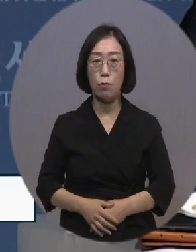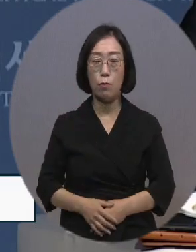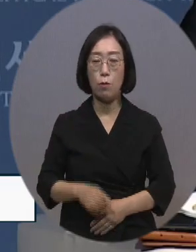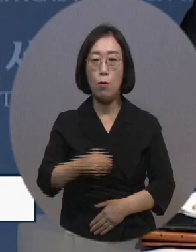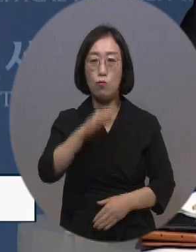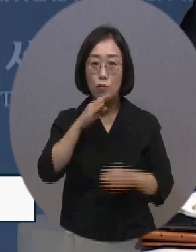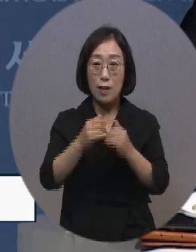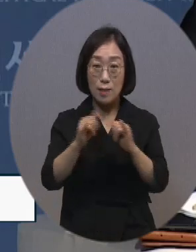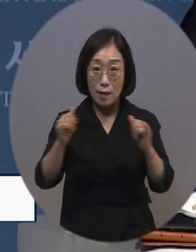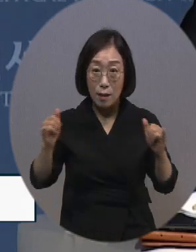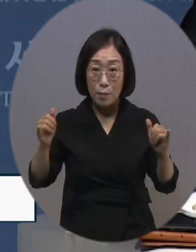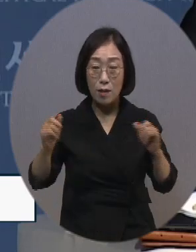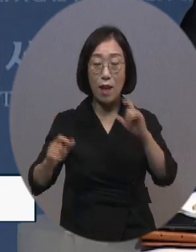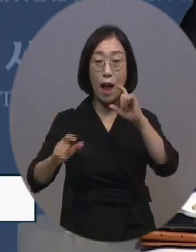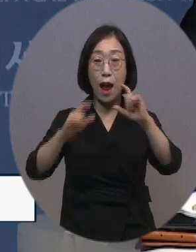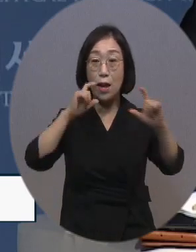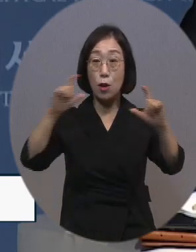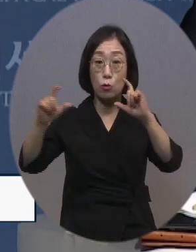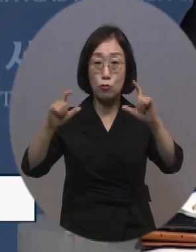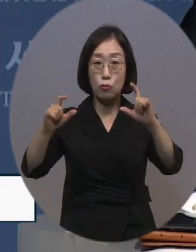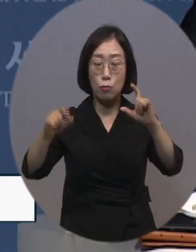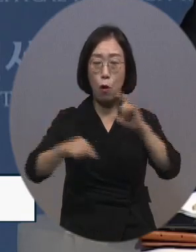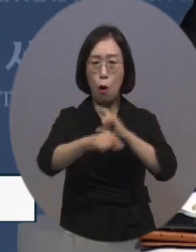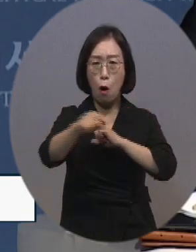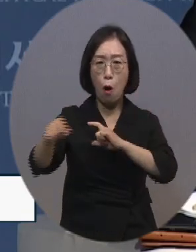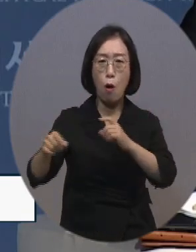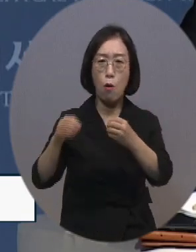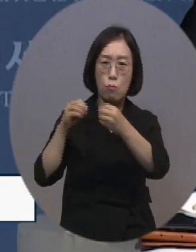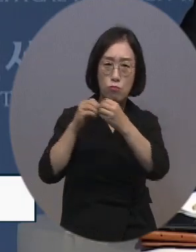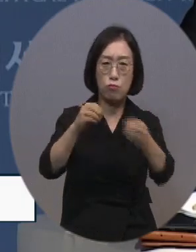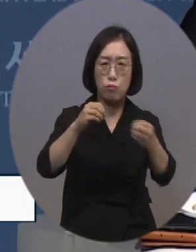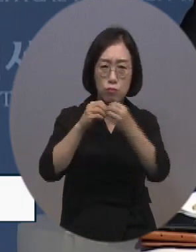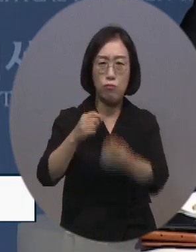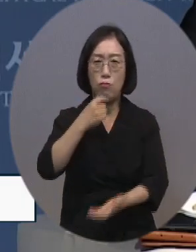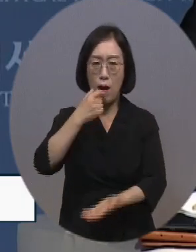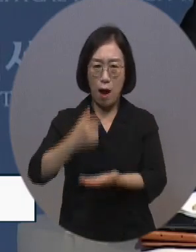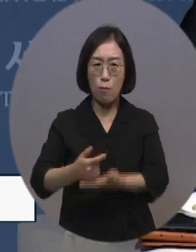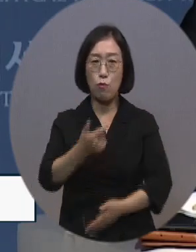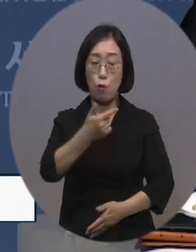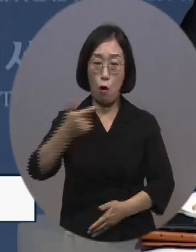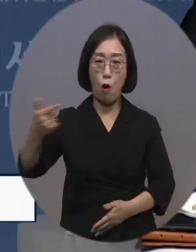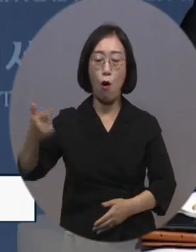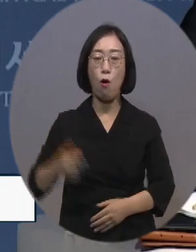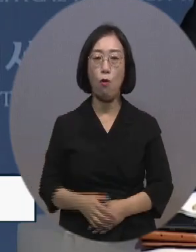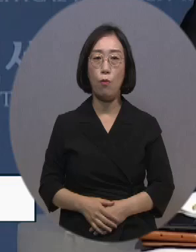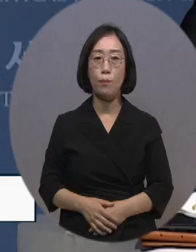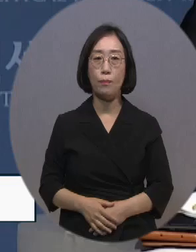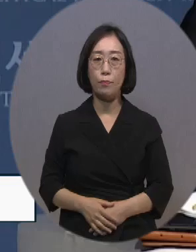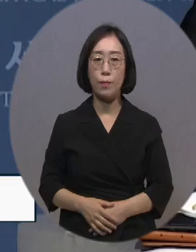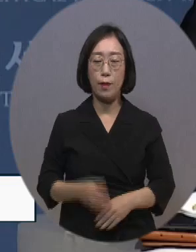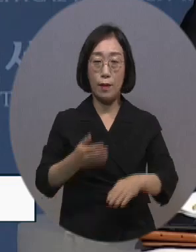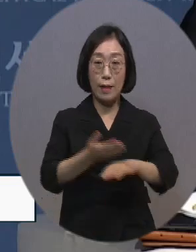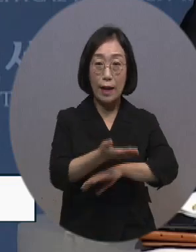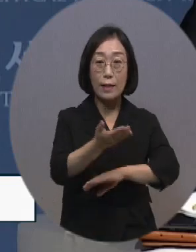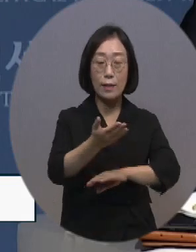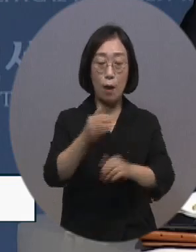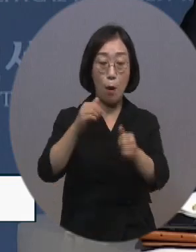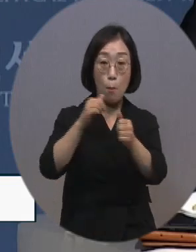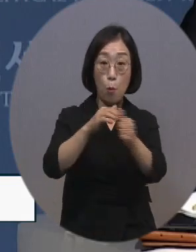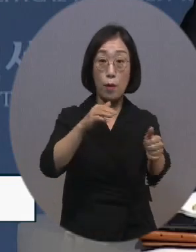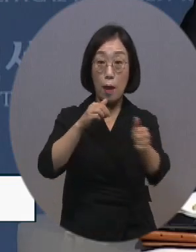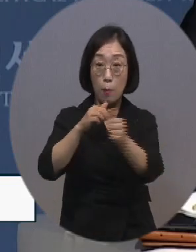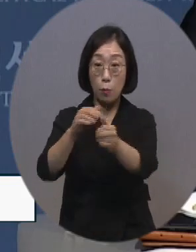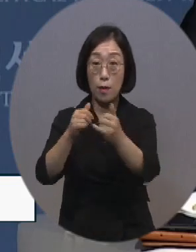북한 주민들한테 이게 알려지면 이게 정말 주는 감흥이 클 거라고 저는 생각을 하고, 이 외에도 이제 해외 파견자들 지금 많은